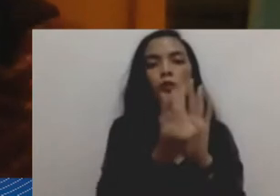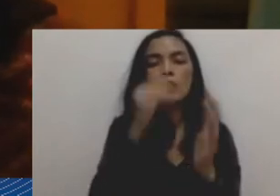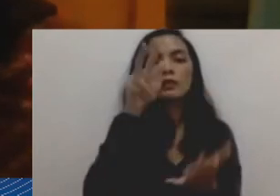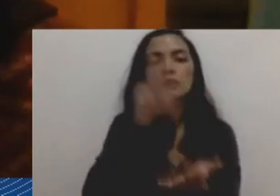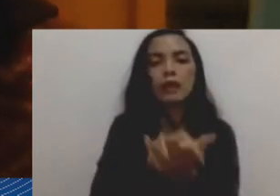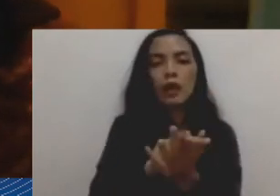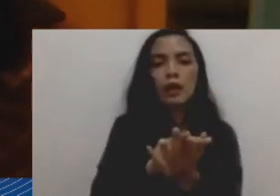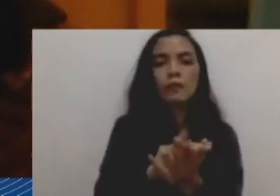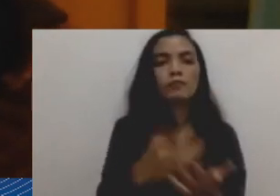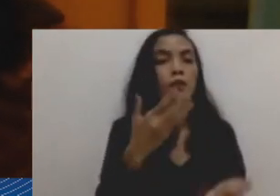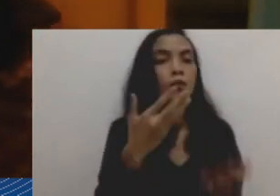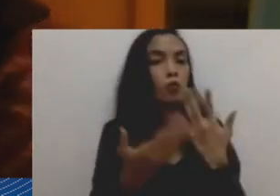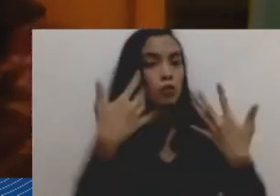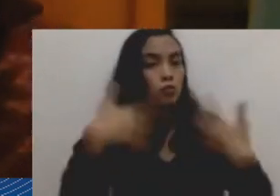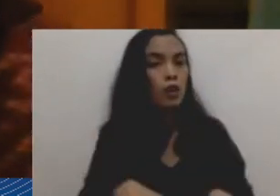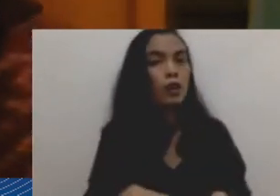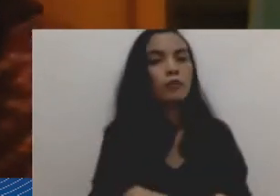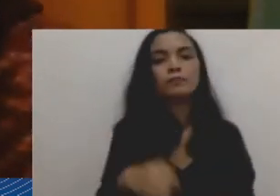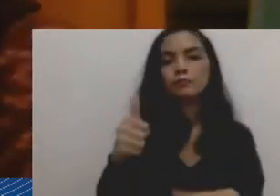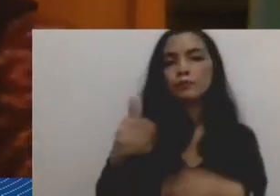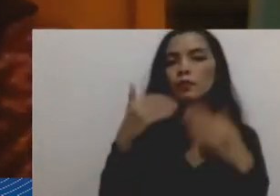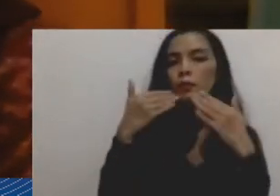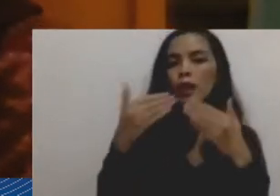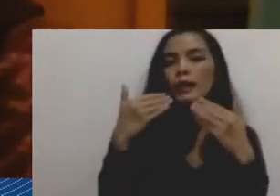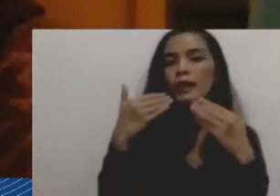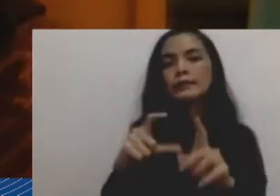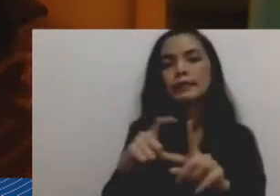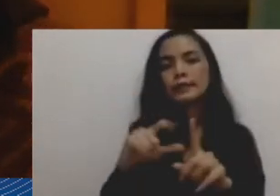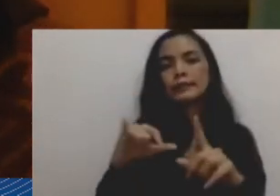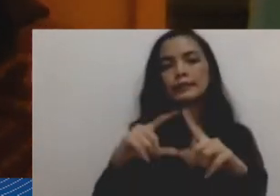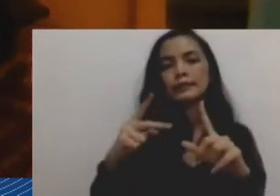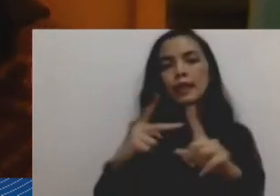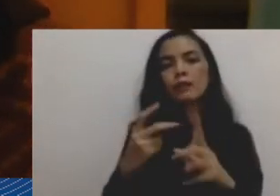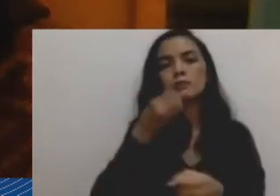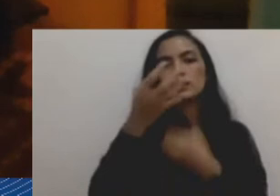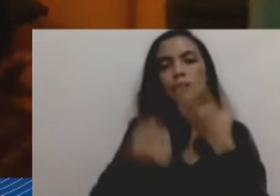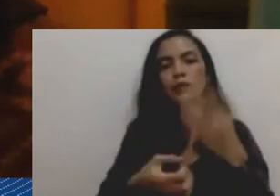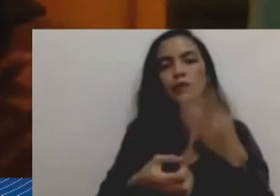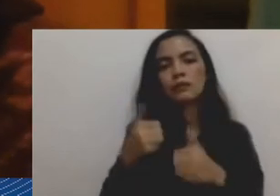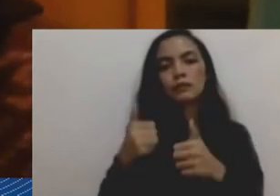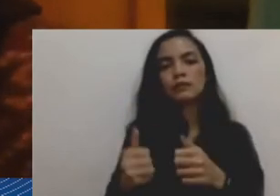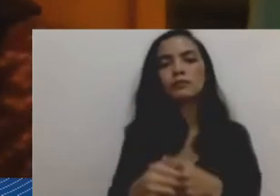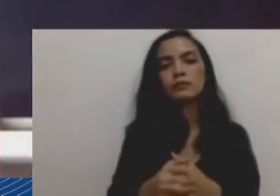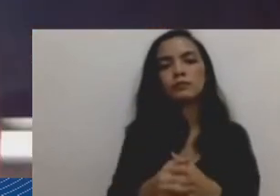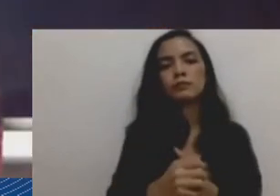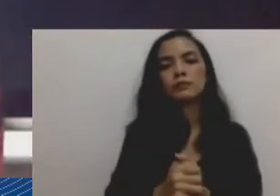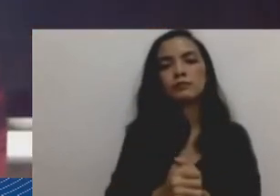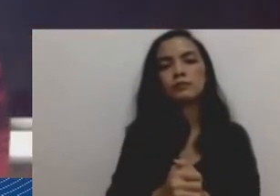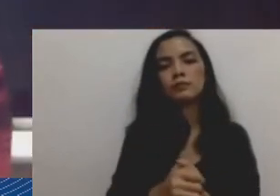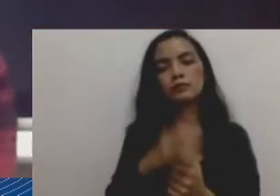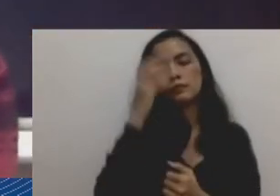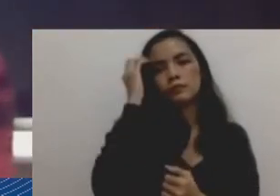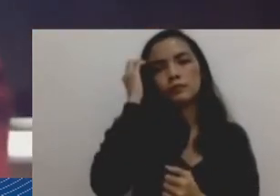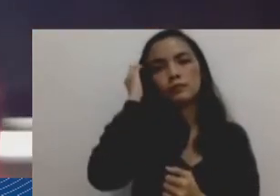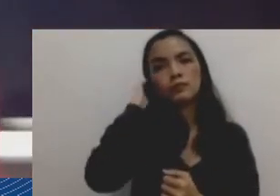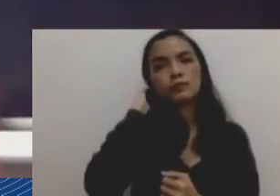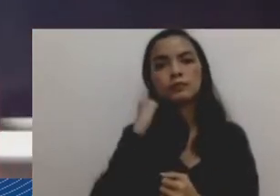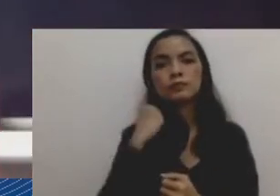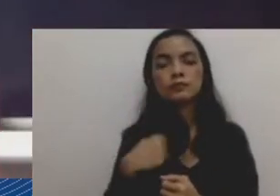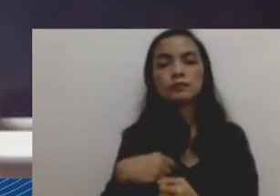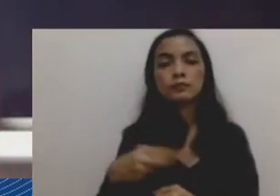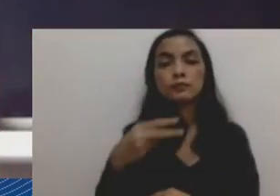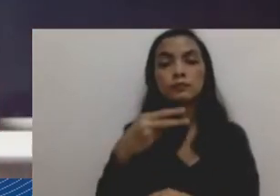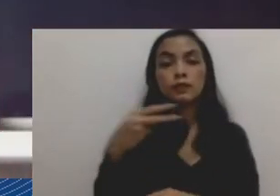Baik. Terima kasih. Terima kasih Ibu Dia atas penjelasannya. Thank you for your explanation, Ibu Dia. So Ibu